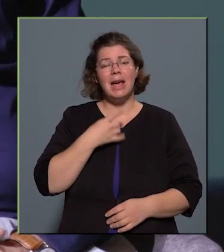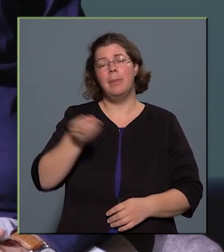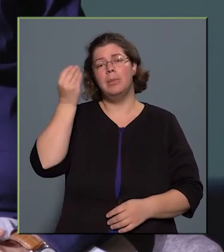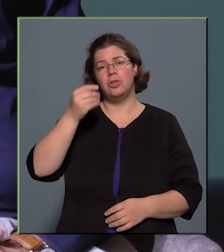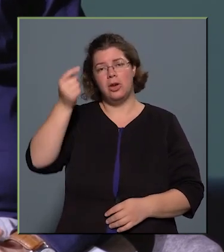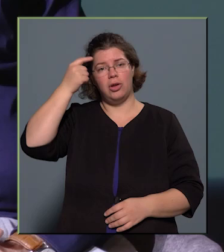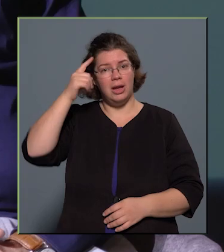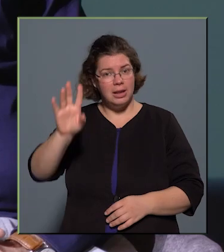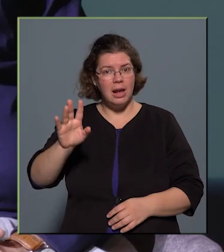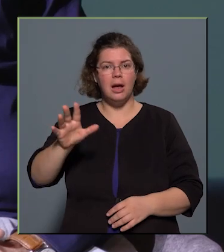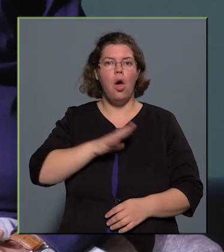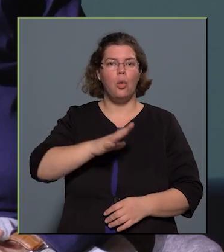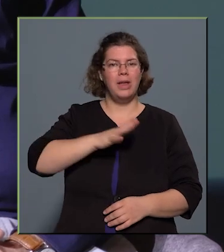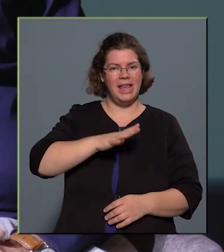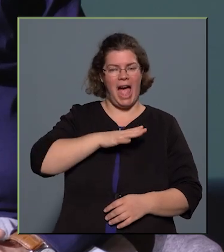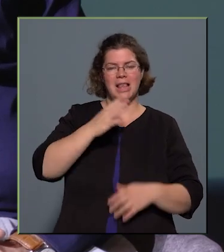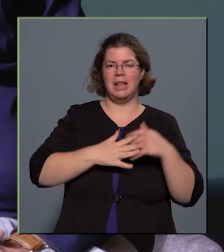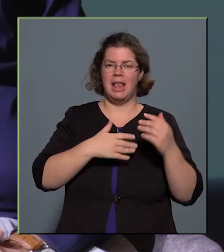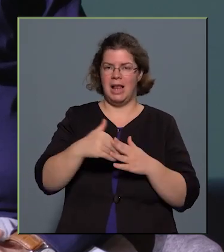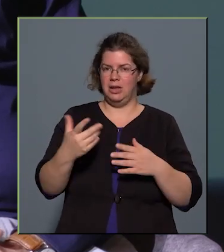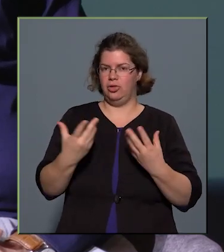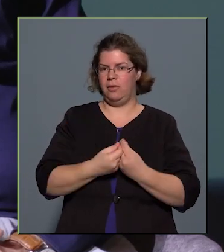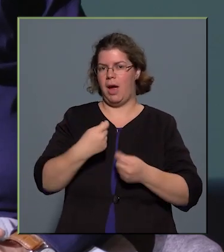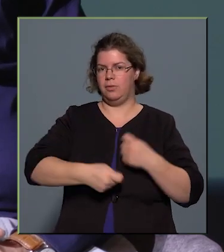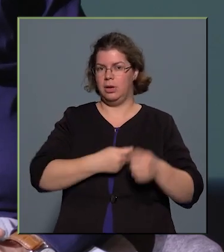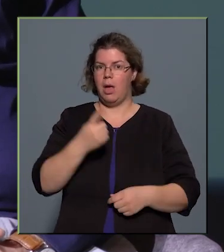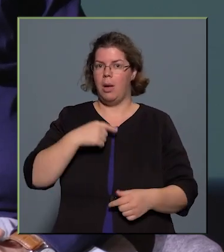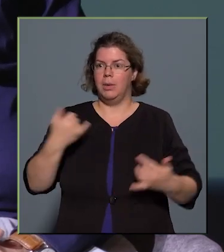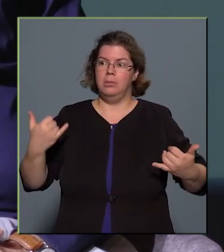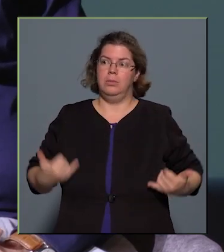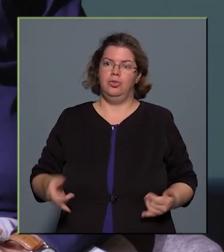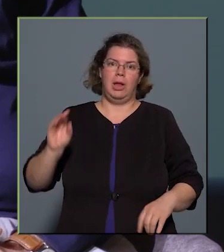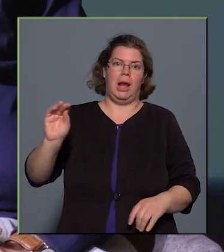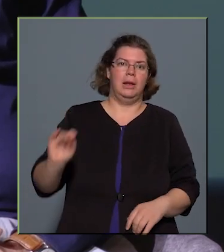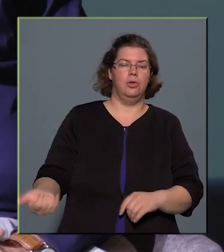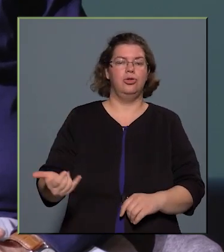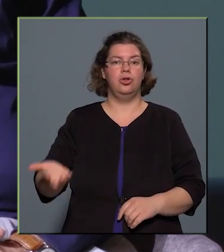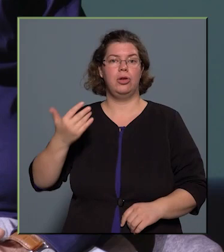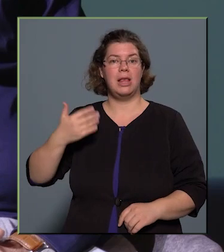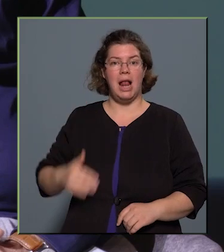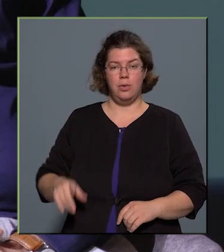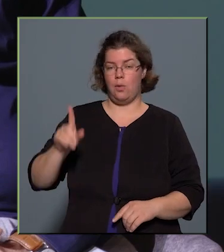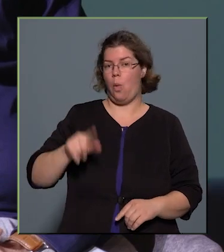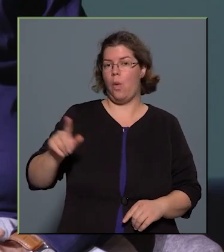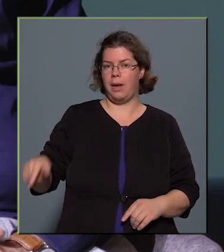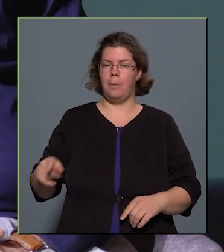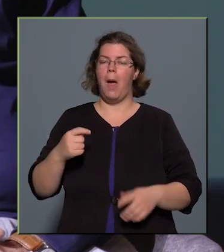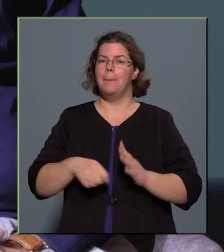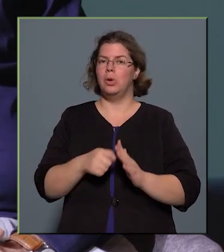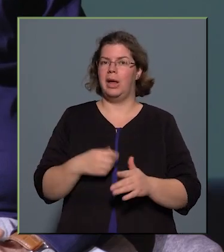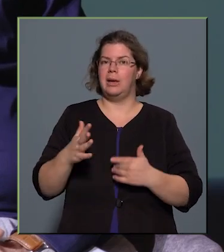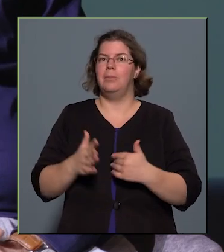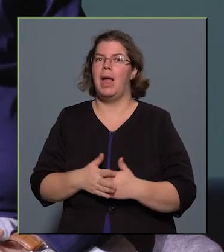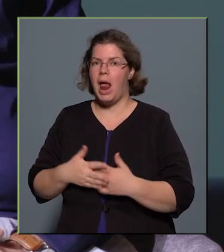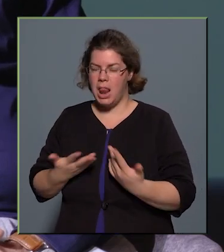mesterséges intelligencia kockázatkezelésével foglalkozom, és ami most elég jelentős, és így az előző hónapokban így a projektje mellett